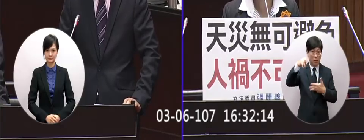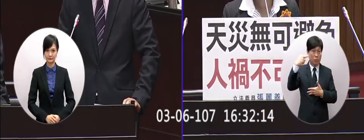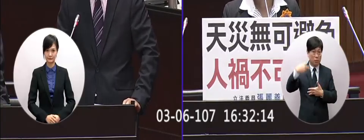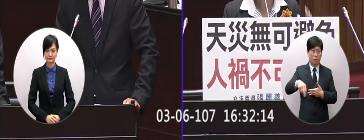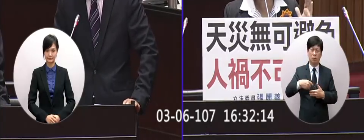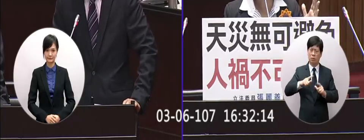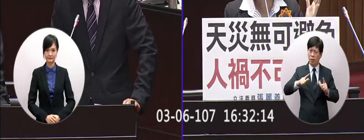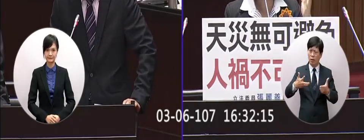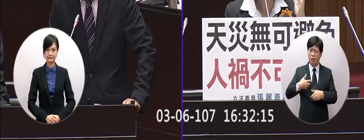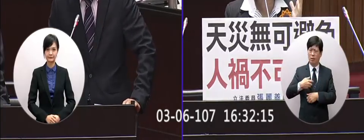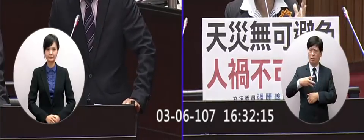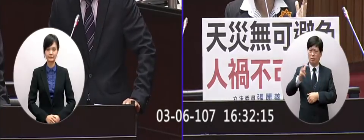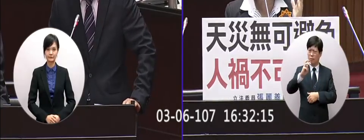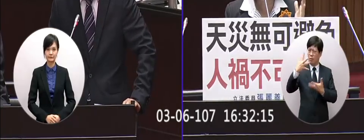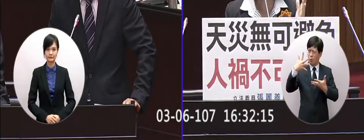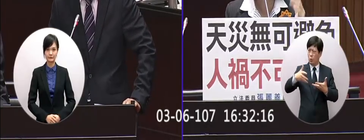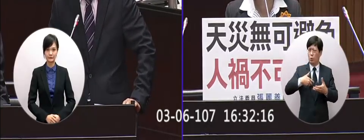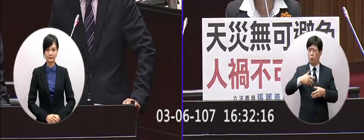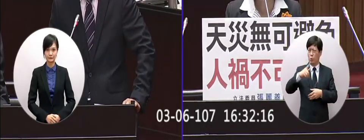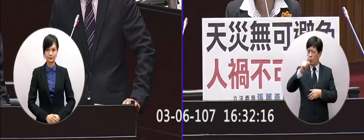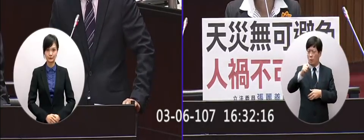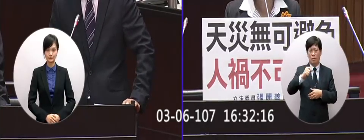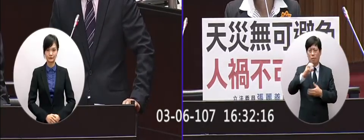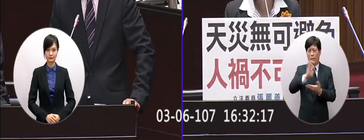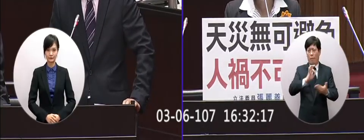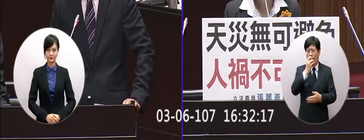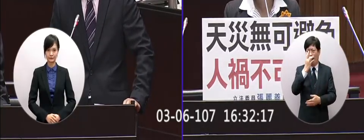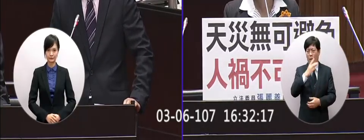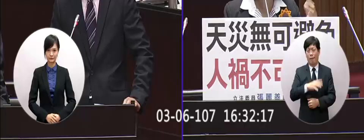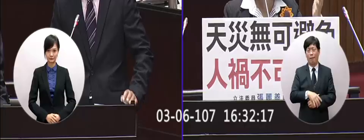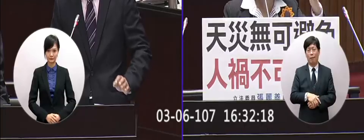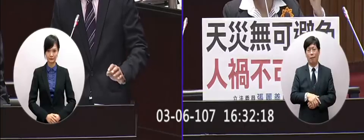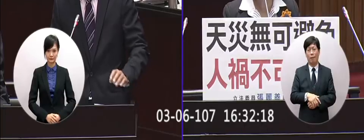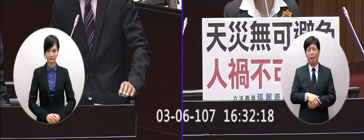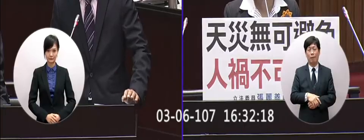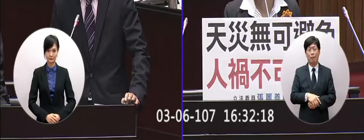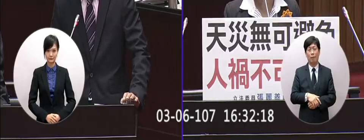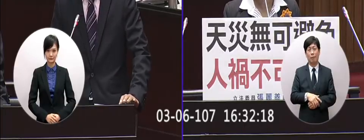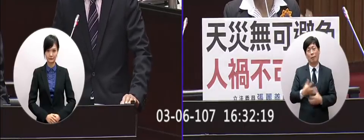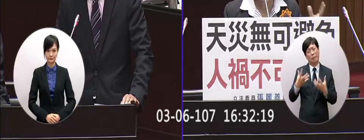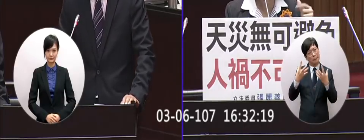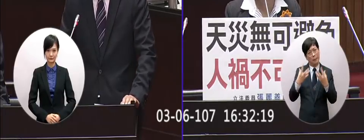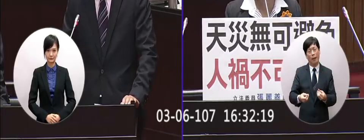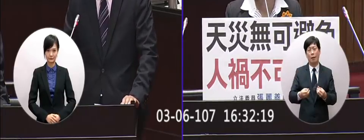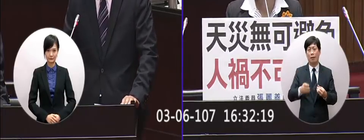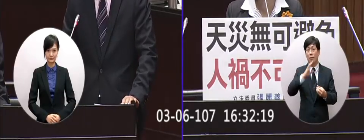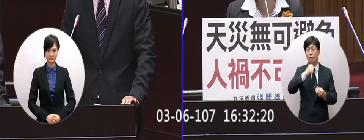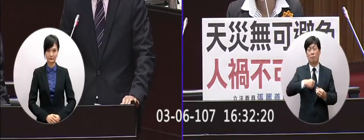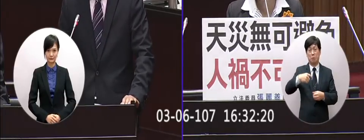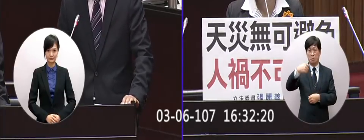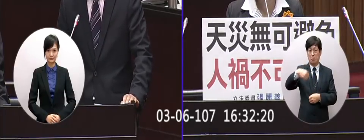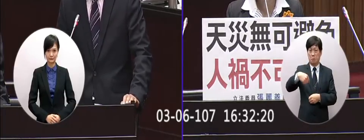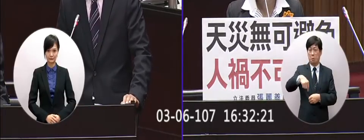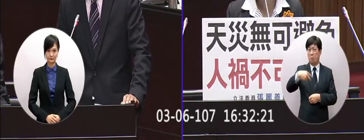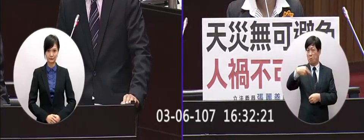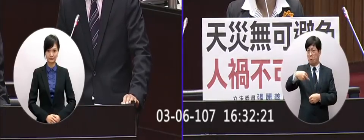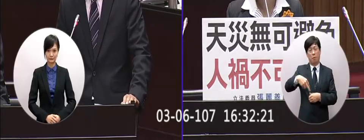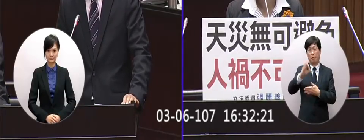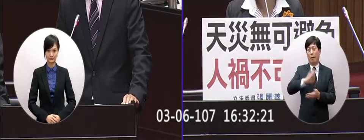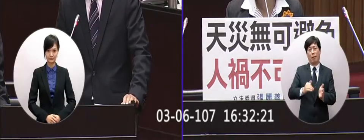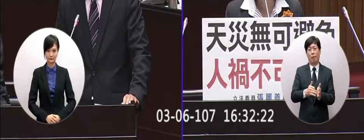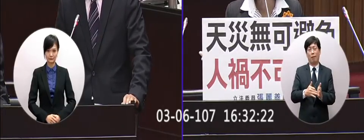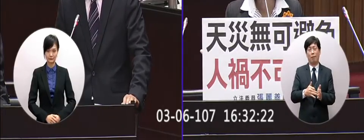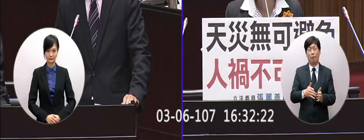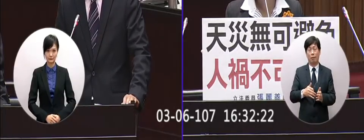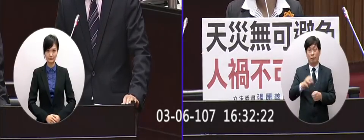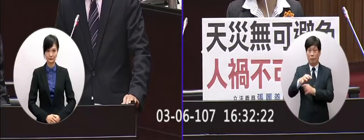到三十几公吨无在条销售，所以呢，归去呀，扣半两扣个买买的，哦，